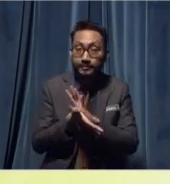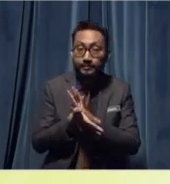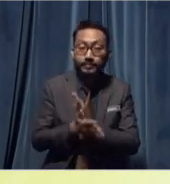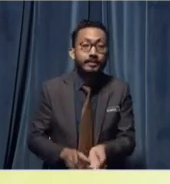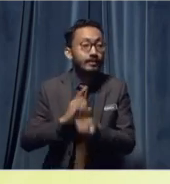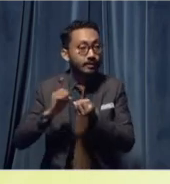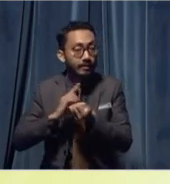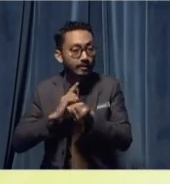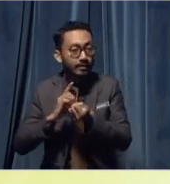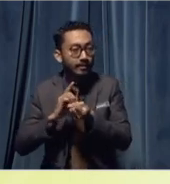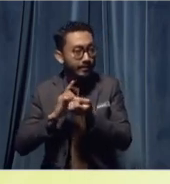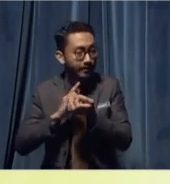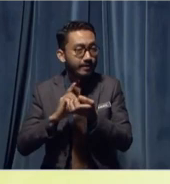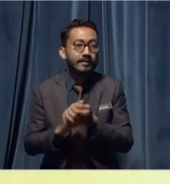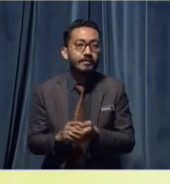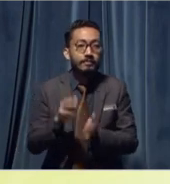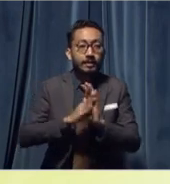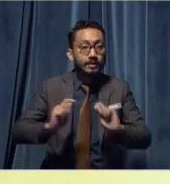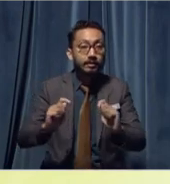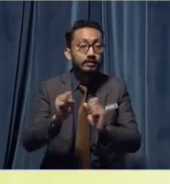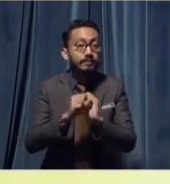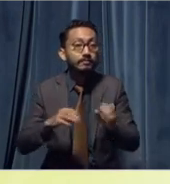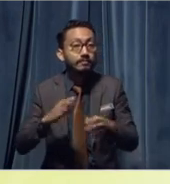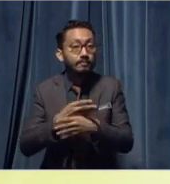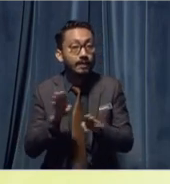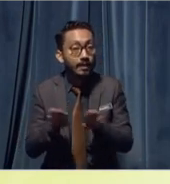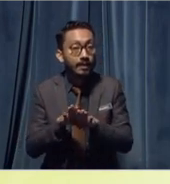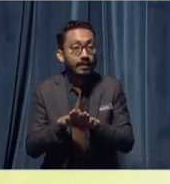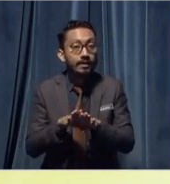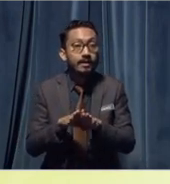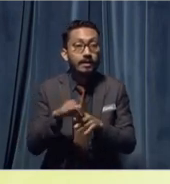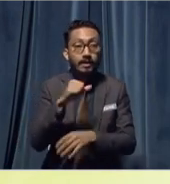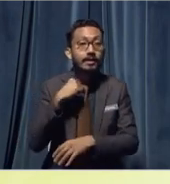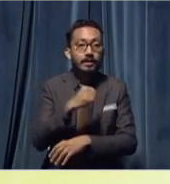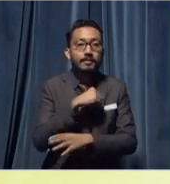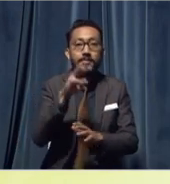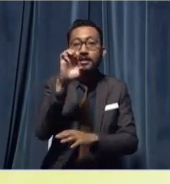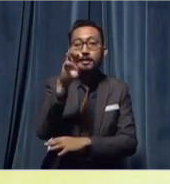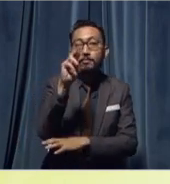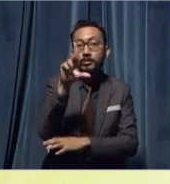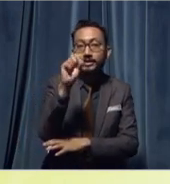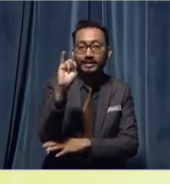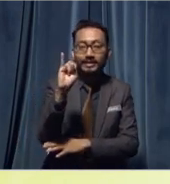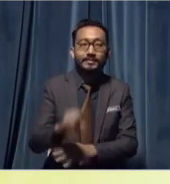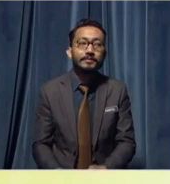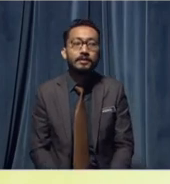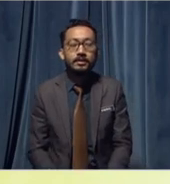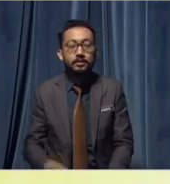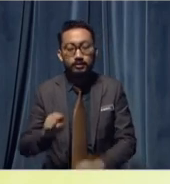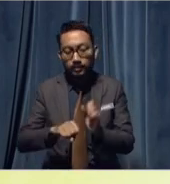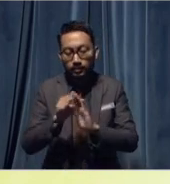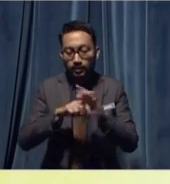Jadi, deterjen bertindak sebagai ejen pengemulsi. Selain